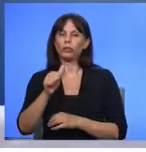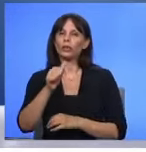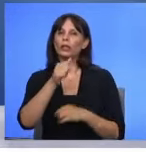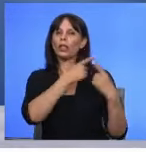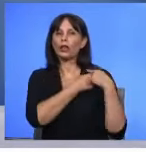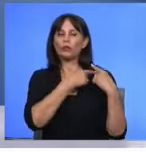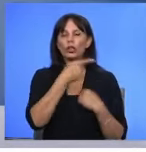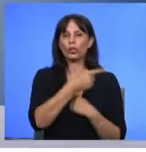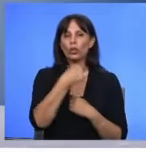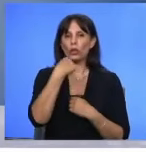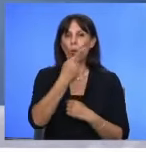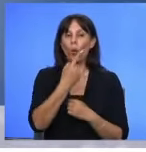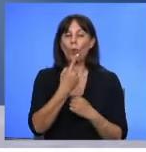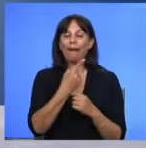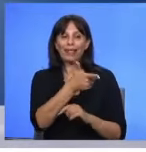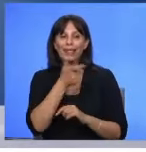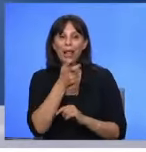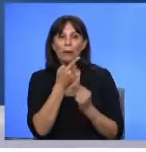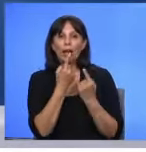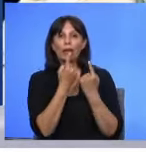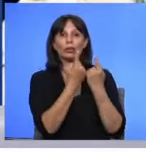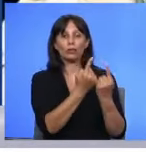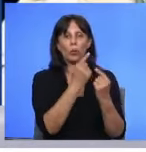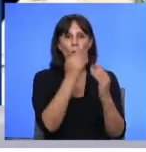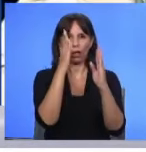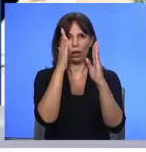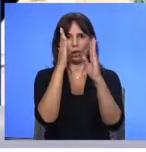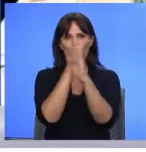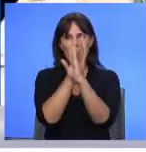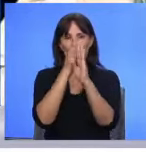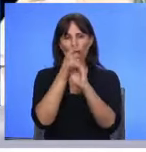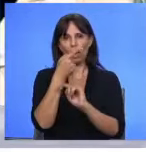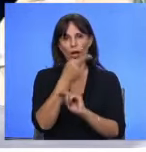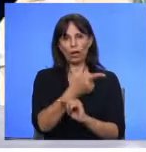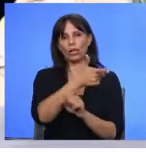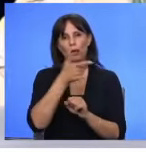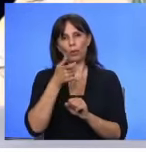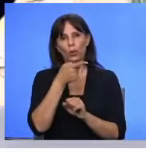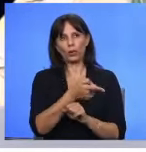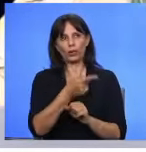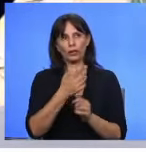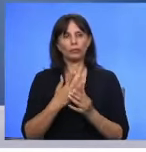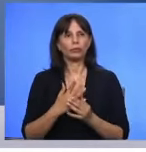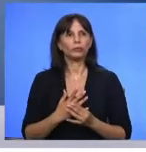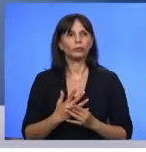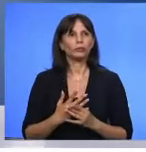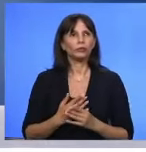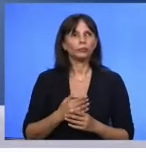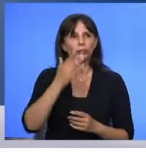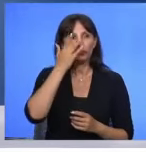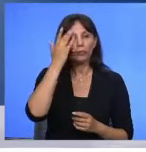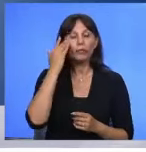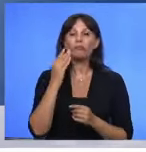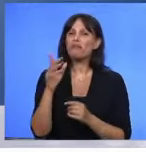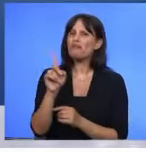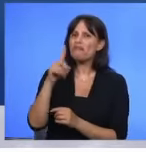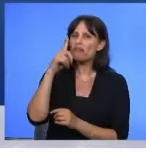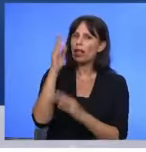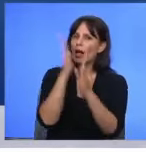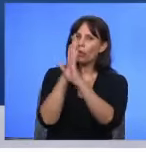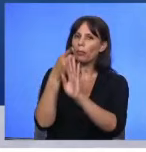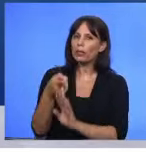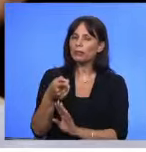חיסל בעצמו את המחבל שביצע את הפיגוע הזה. אז בואו נדבר על המחבל הזה. כן, אז